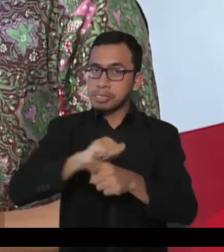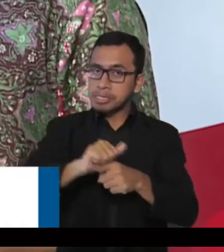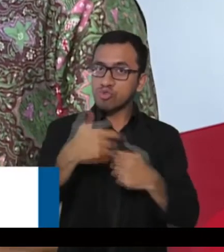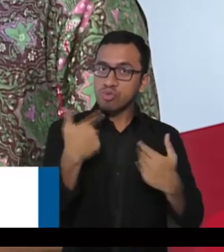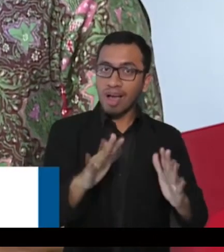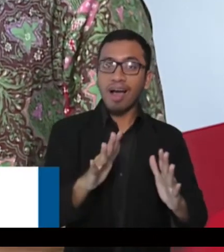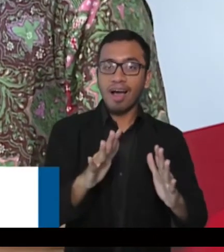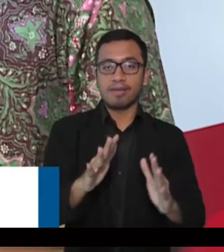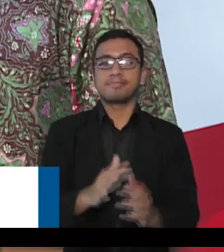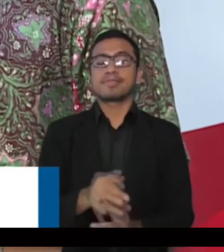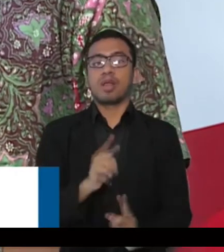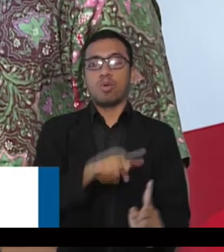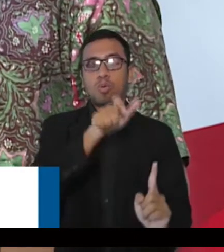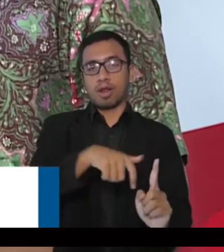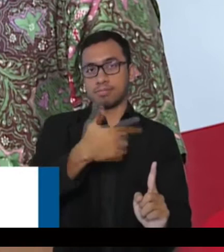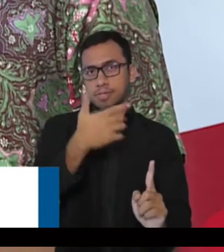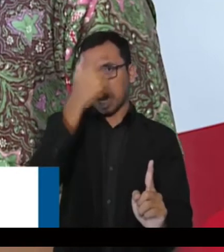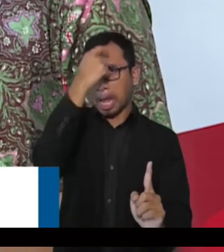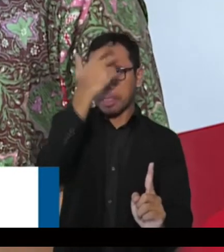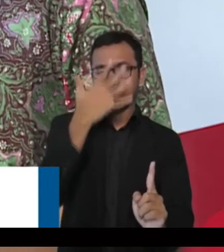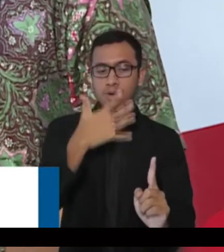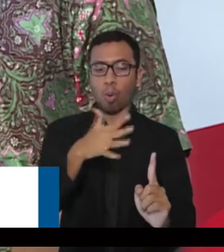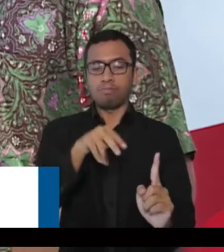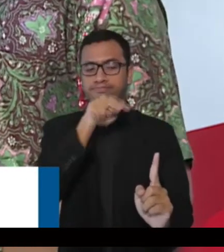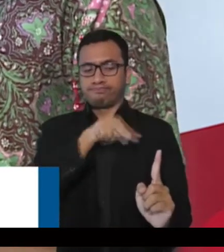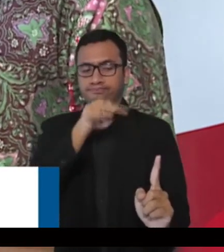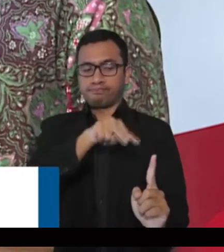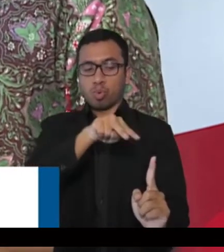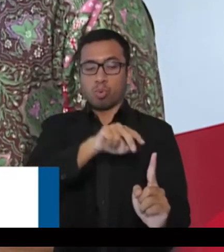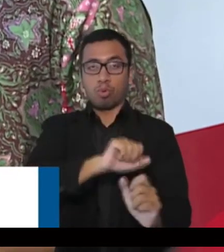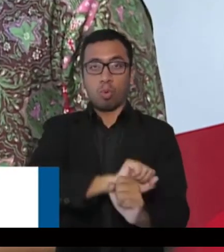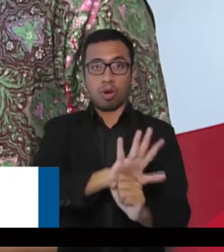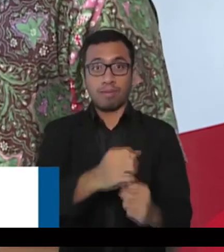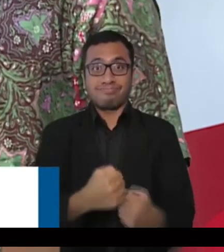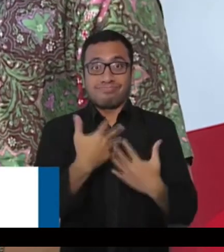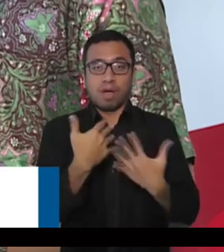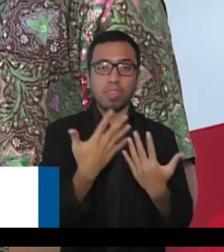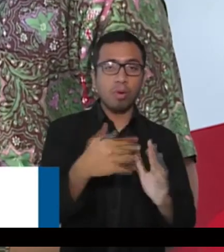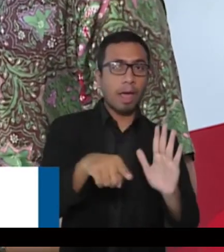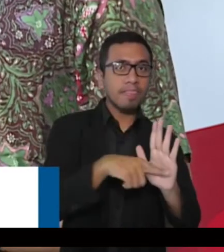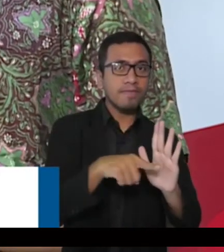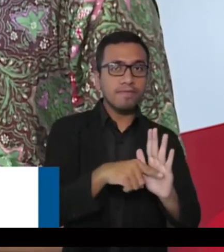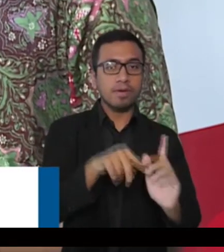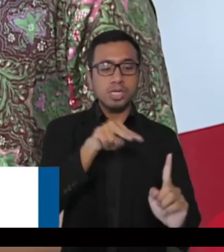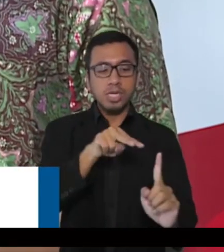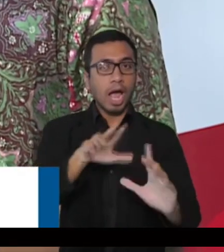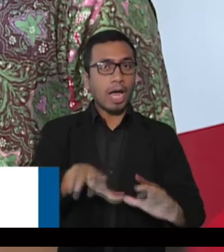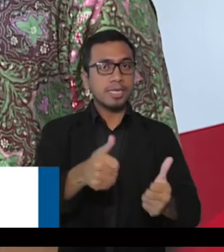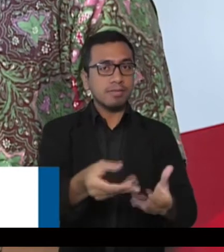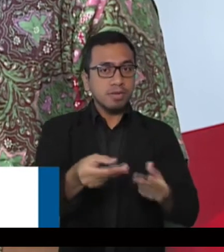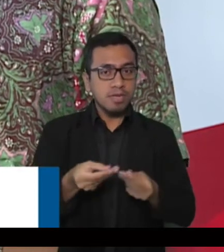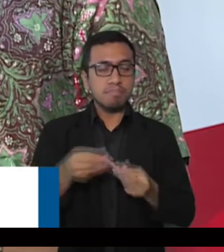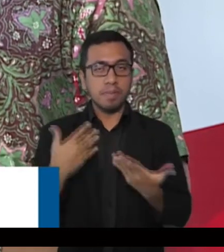hasil skrining itu diketahui dan dalam situasi pandemi saat ini Puskesmas menjadi